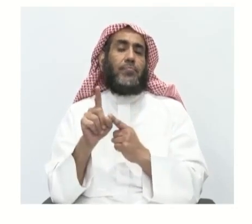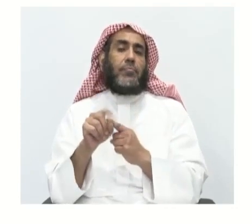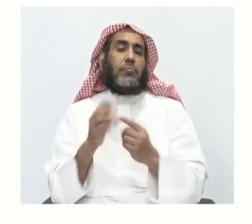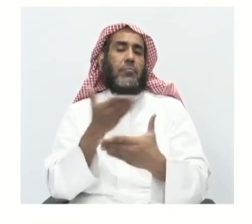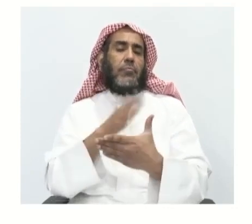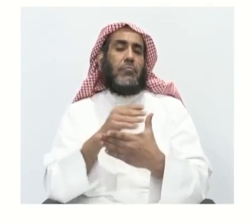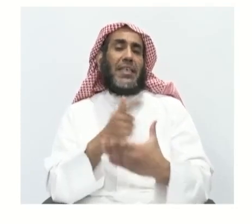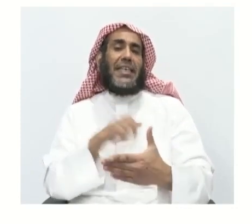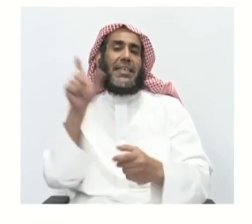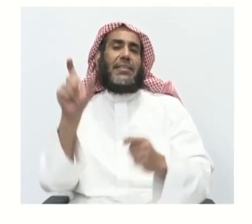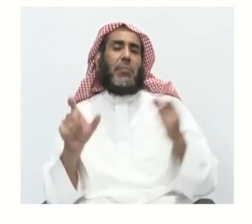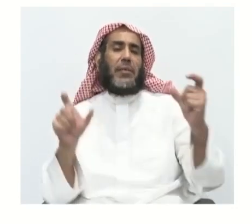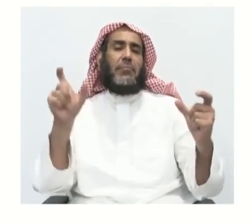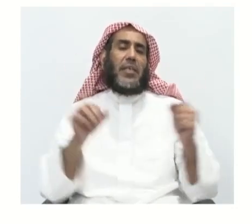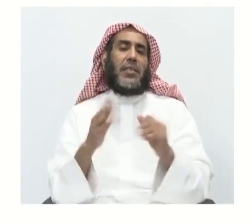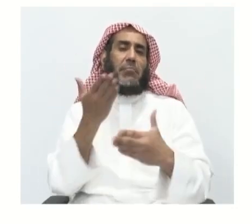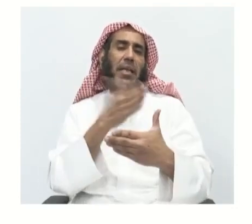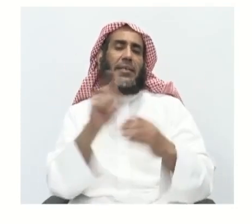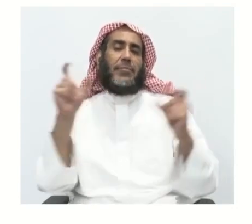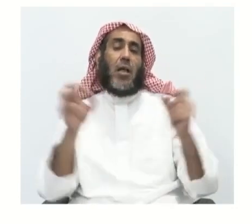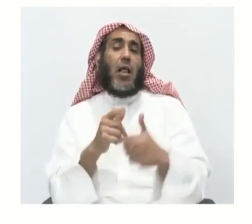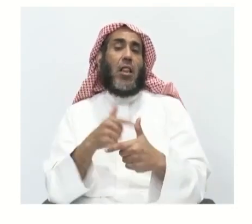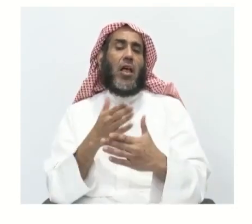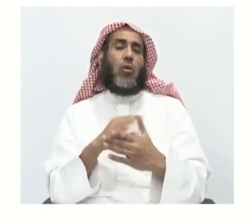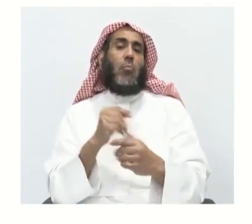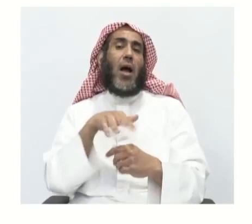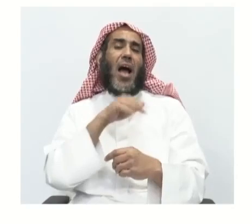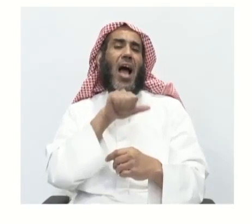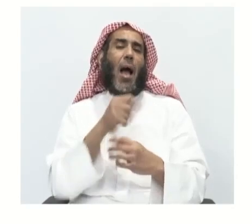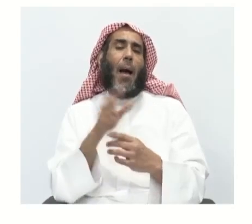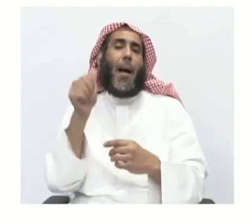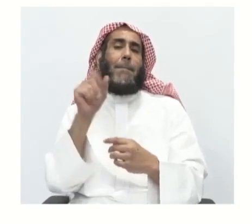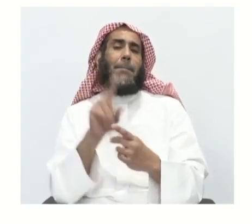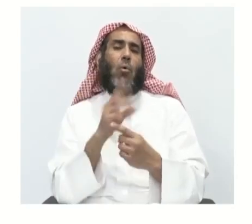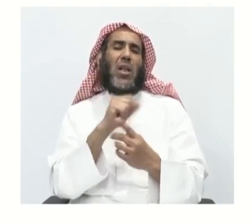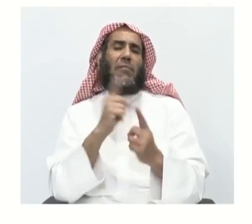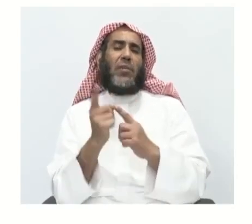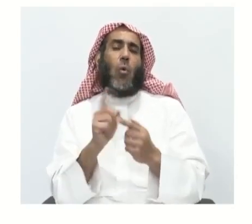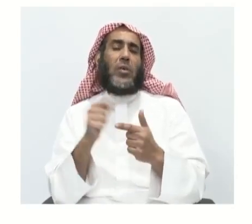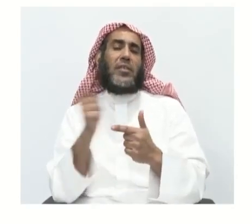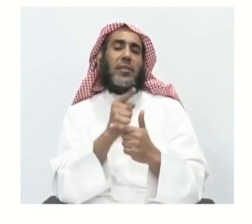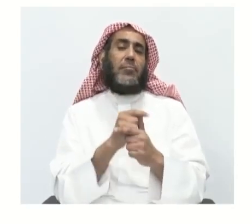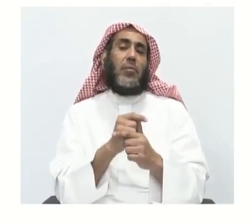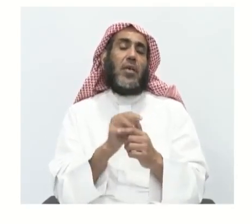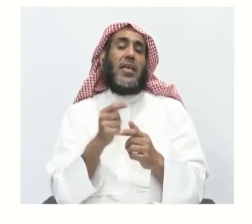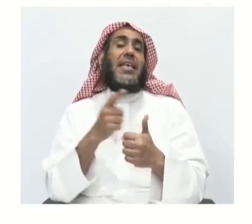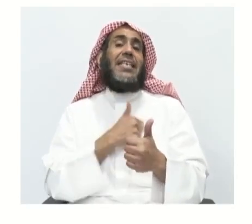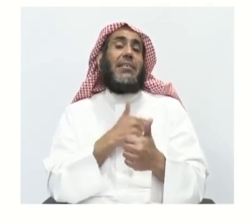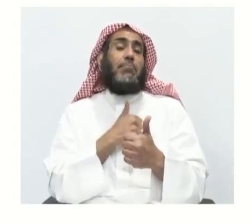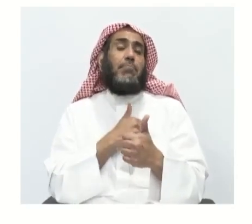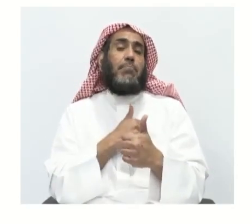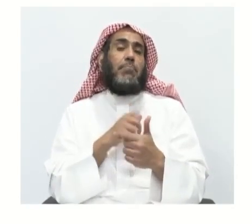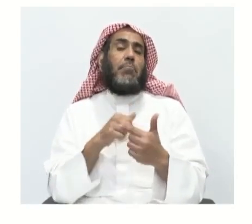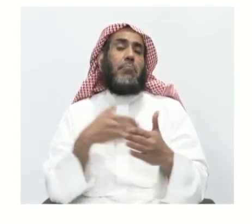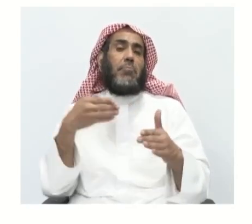بين علمين ان تكون بين علمين ثانيهما اب لاوله وليست في اول السطر ايضا اسم